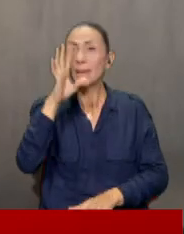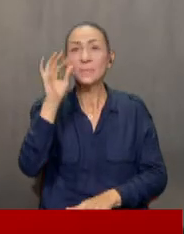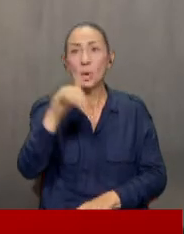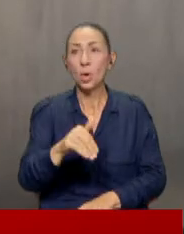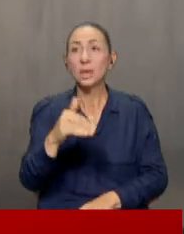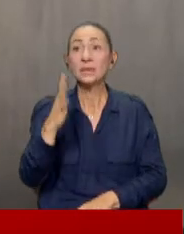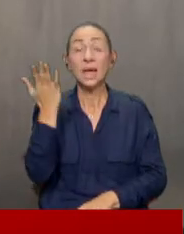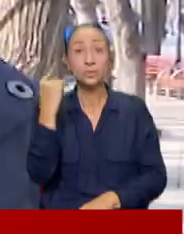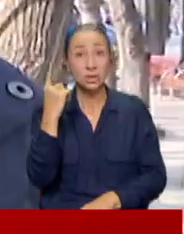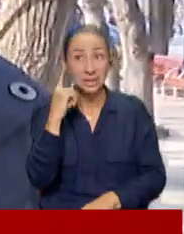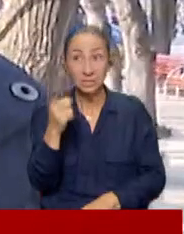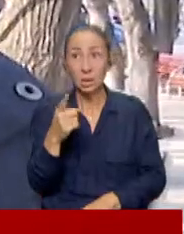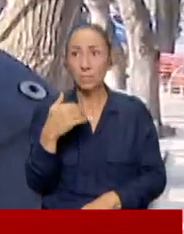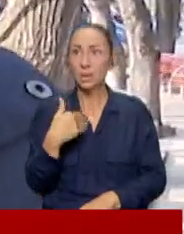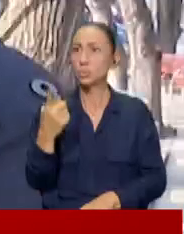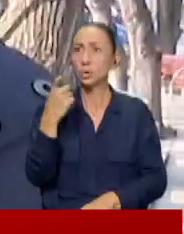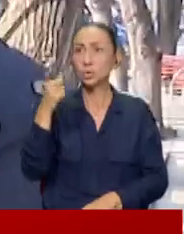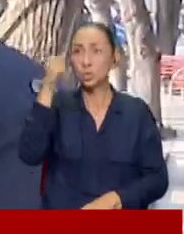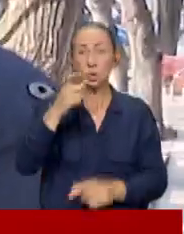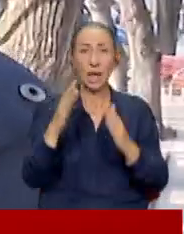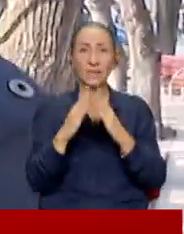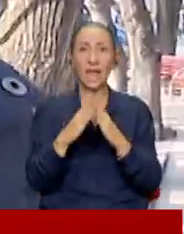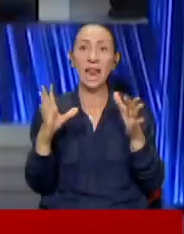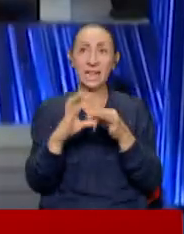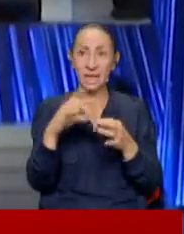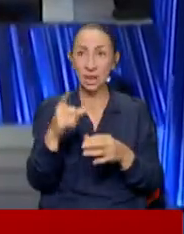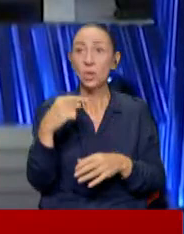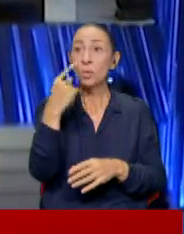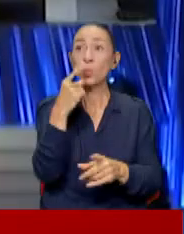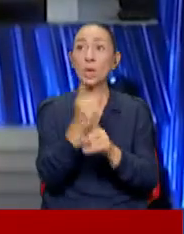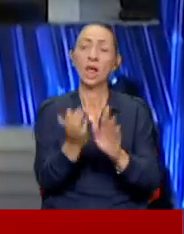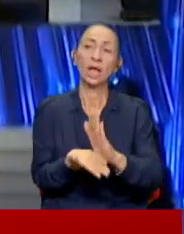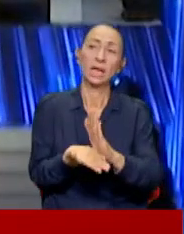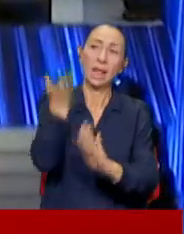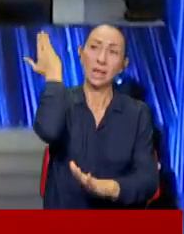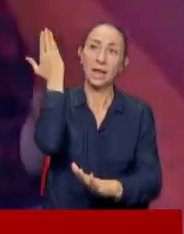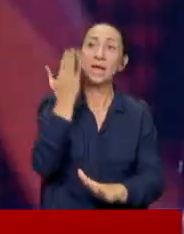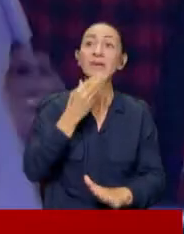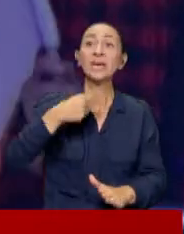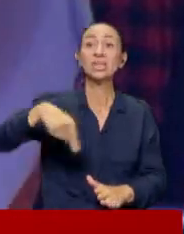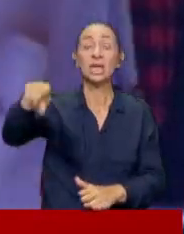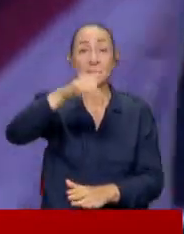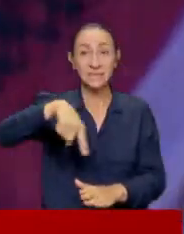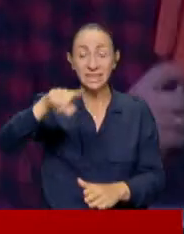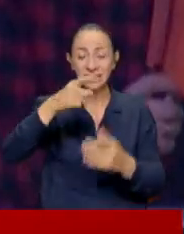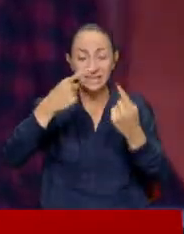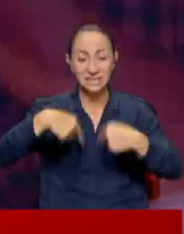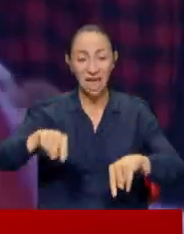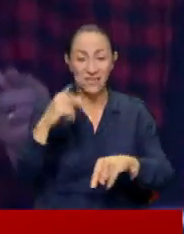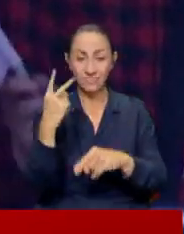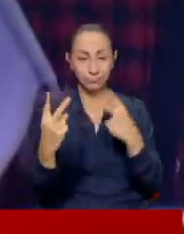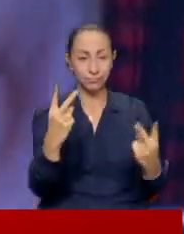önce mevlid dinlediniz mi? Bana sorulan soru Türk Evi ile alakalı bir soruydu. Mülakatı kaldırarak gençlerimizin